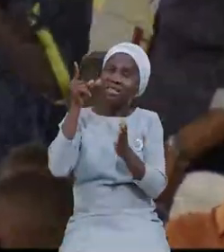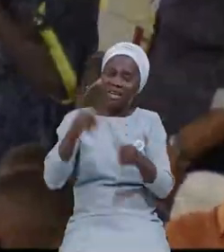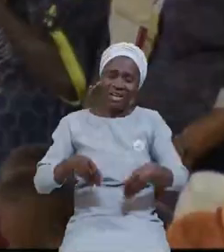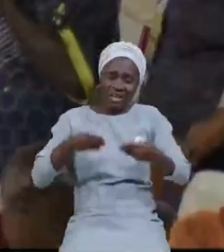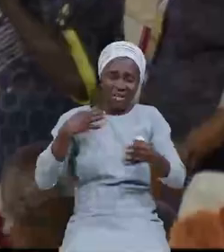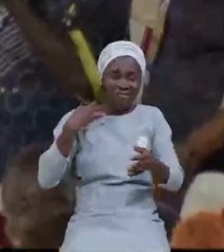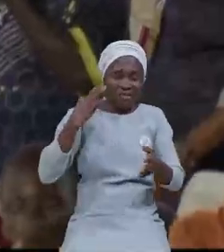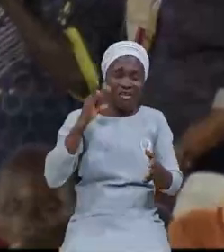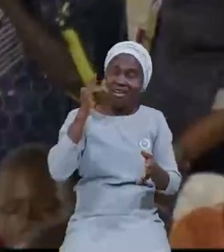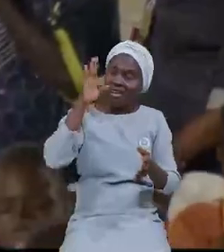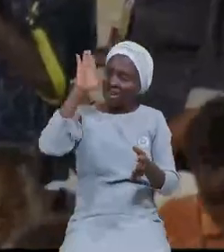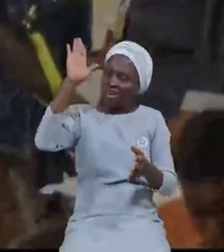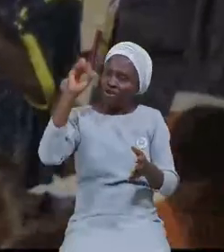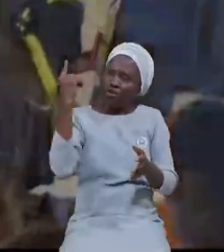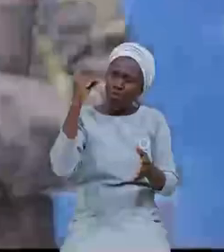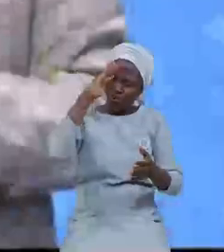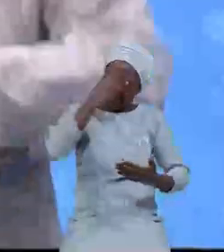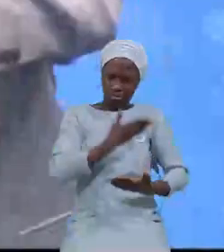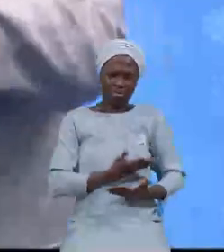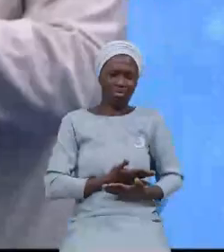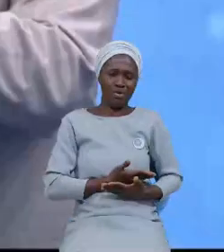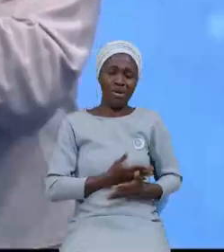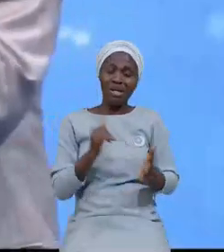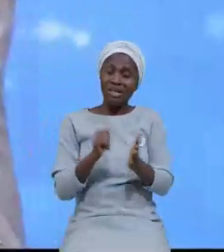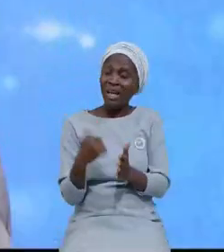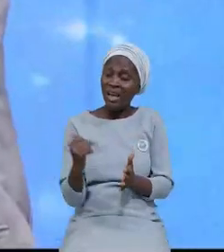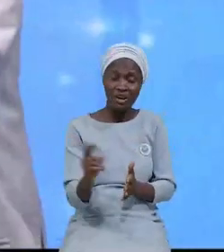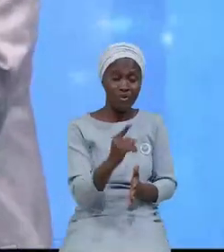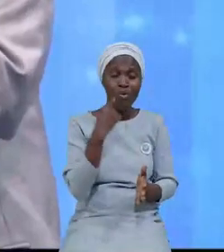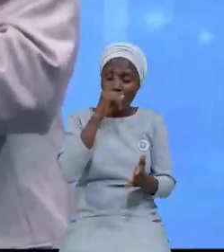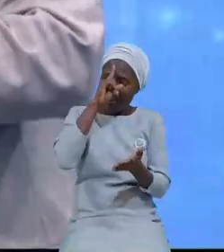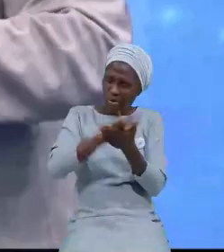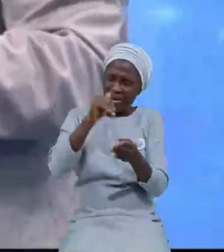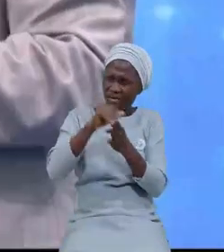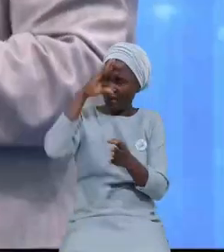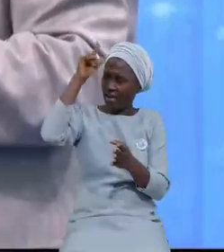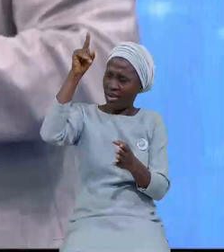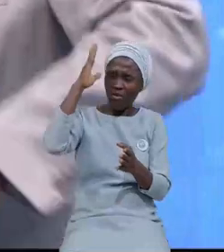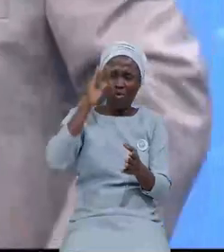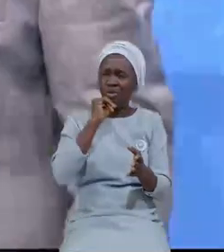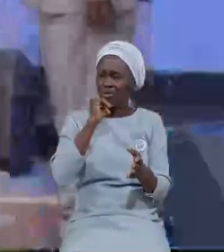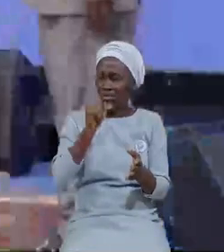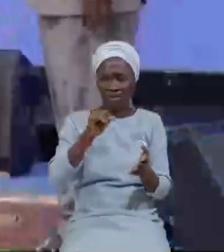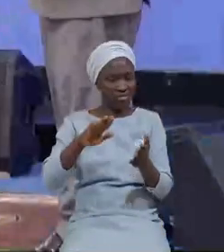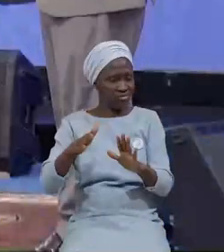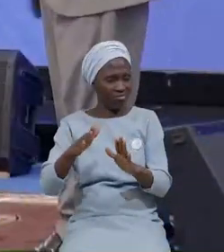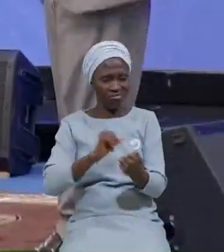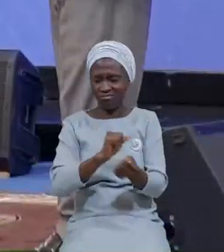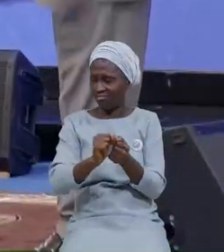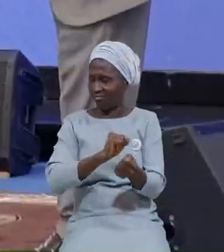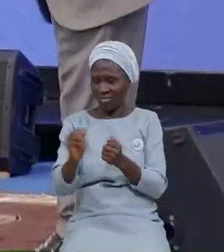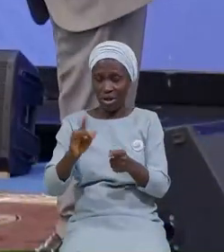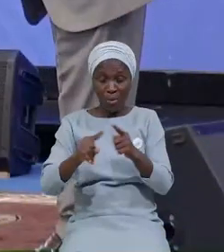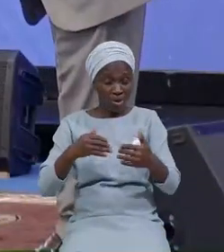quiconque croit en lui ne périsse point mais qu'il ait la vie éternelle et Jésus nous te remercions pour ton